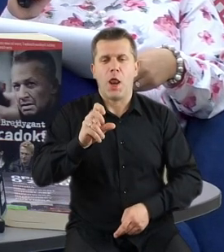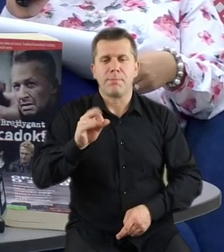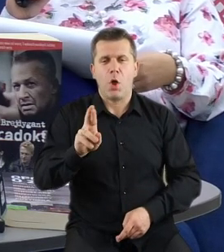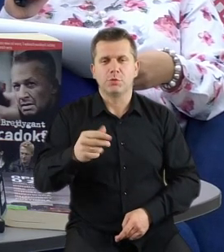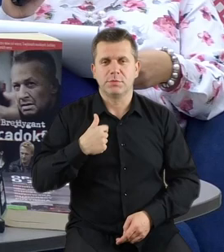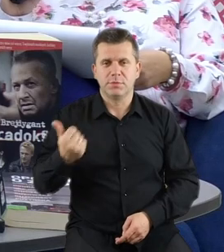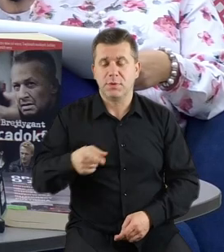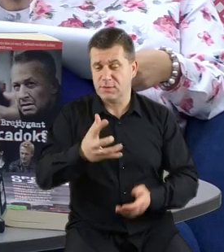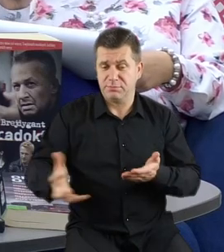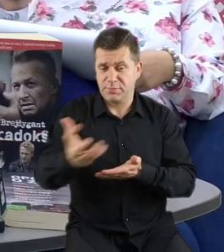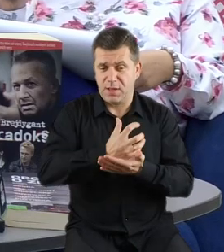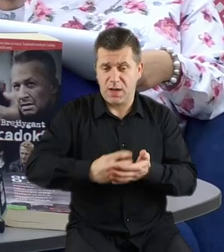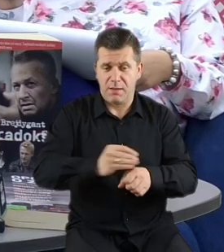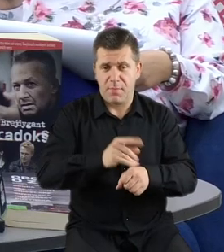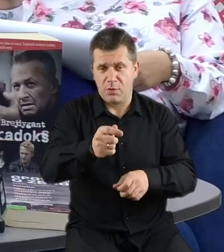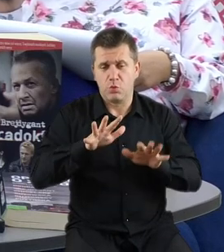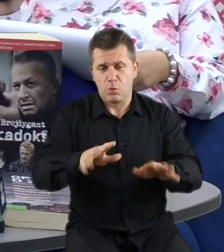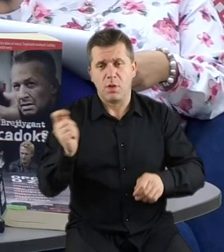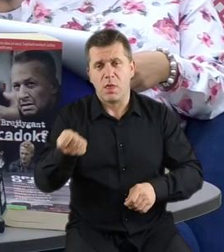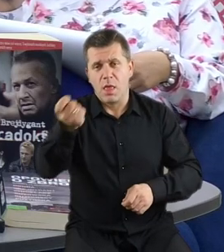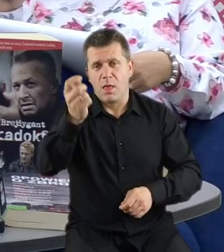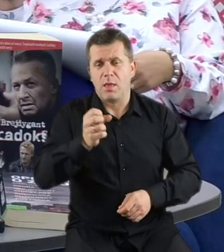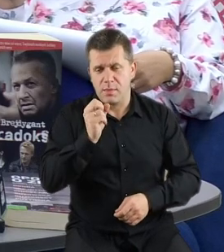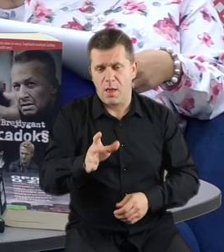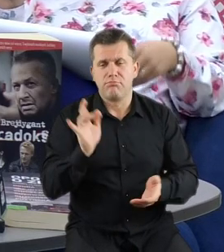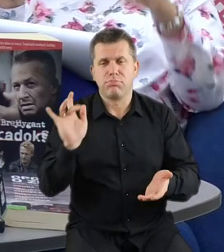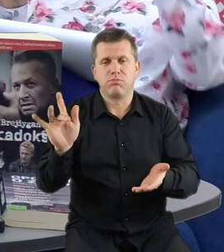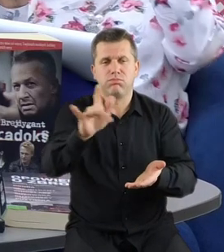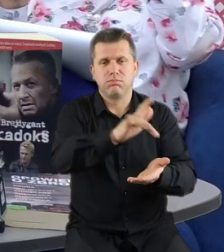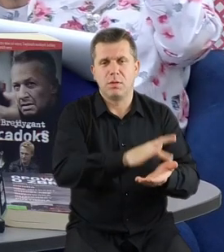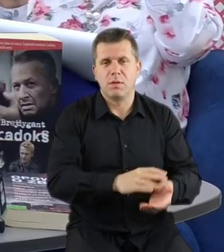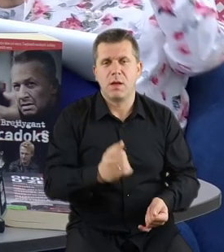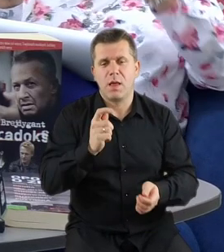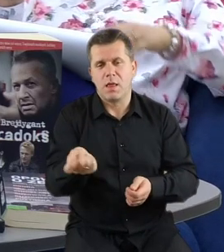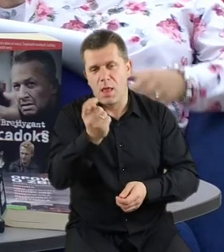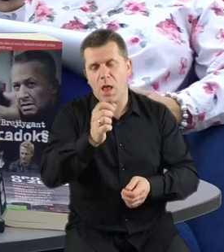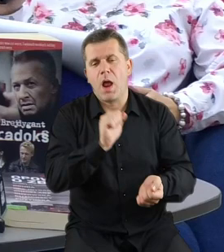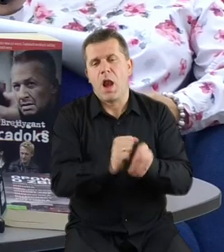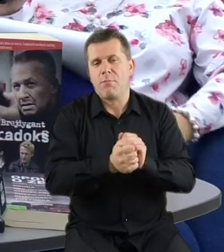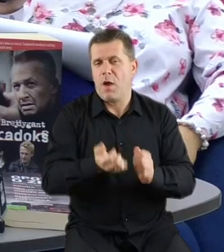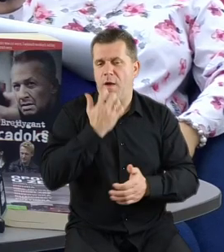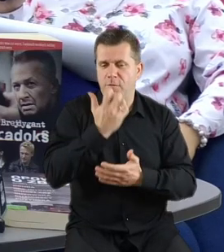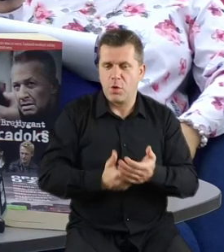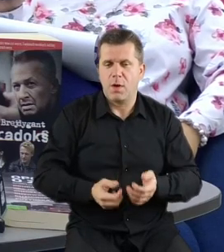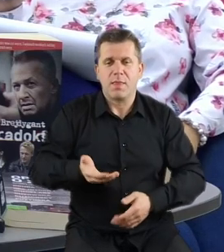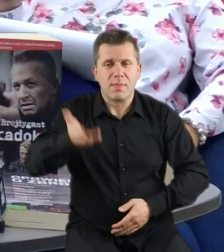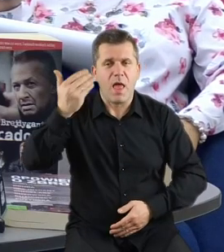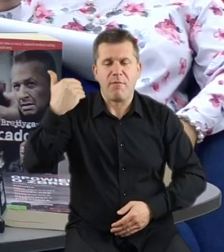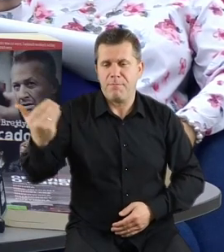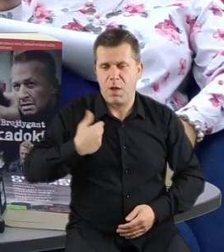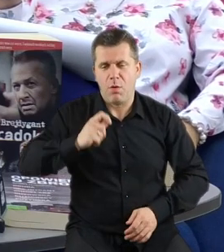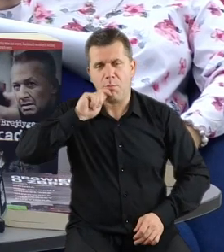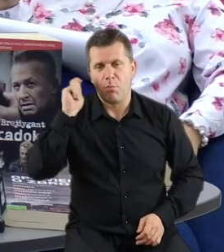No zdradził pan trochę, że zbierając materiały jeździ pan, tak? Albo bywam, albo jeżdżę lub wykorzystuję, że